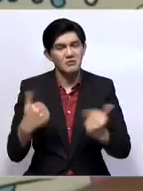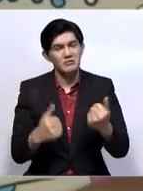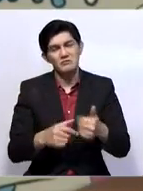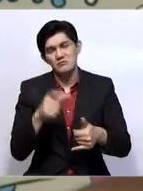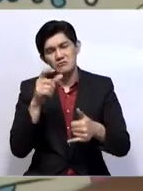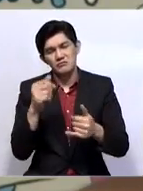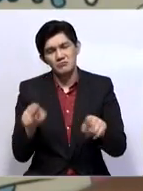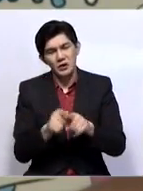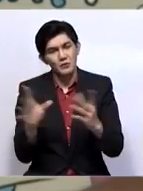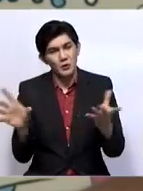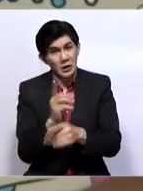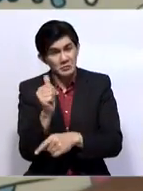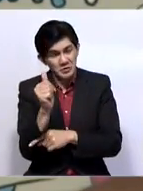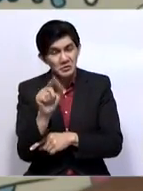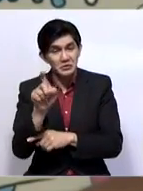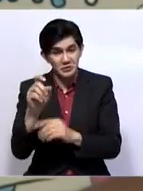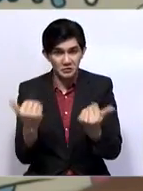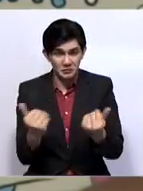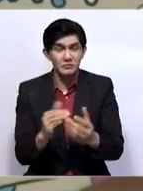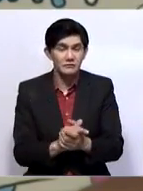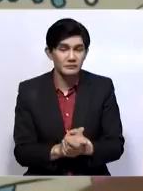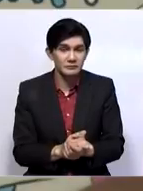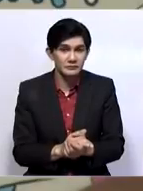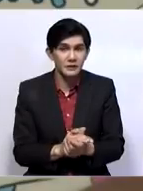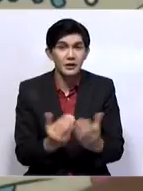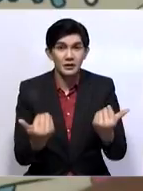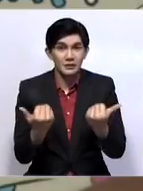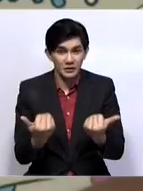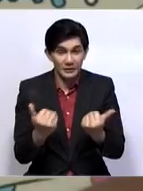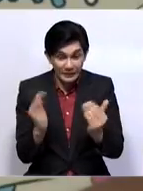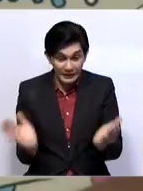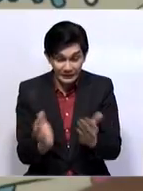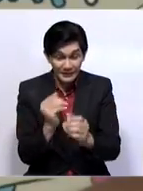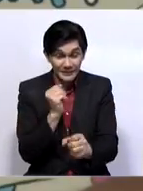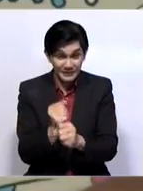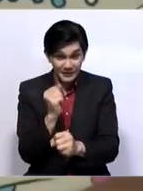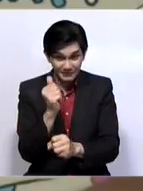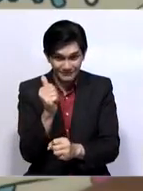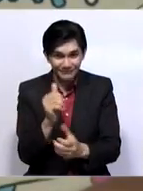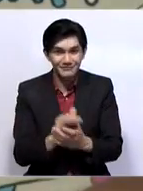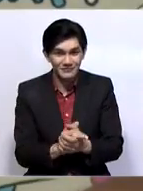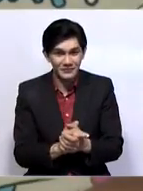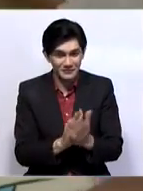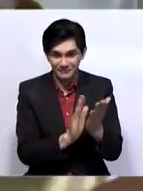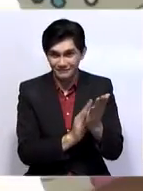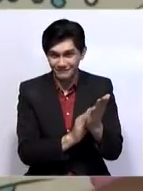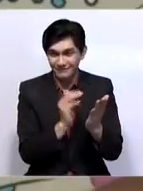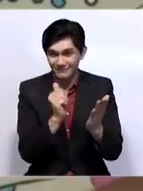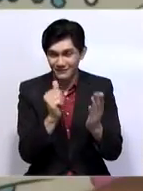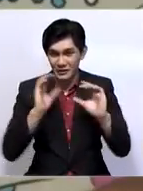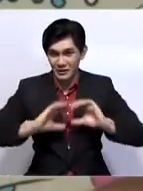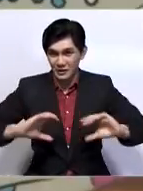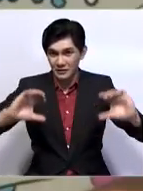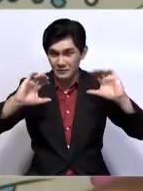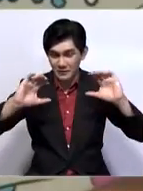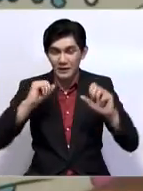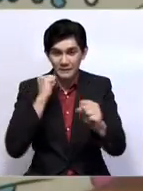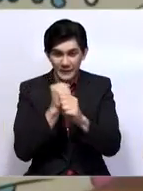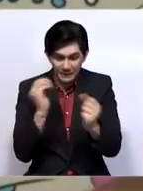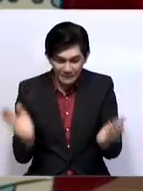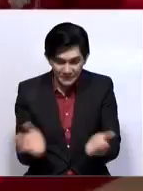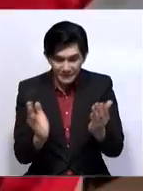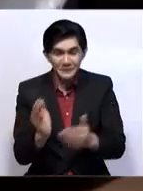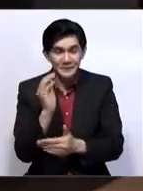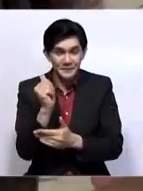ที่ดีเสียหายไปหมดนะคะอันนี้พี่ก็สนับสนุนว่าอันนี้เราชมว่ารัฐบาลได้สนับ